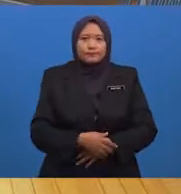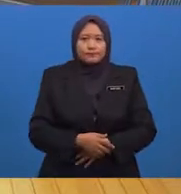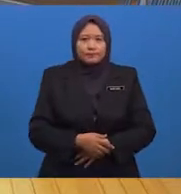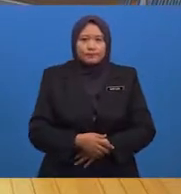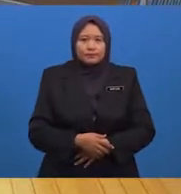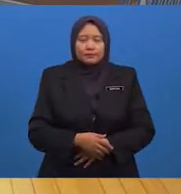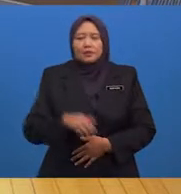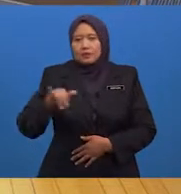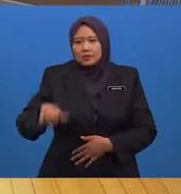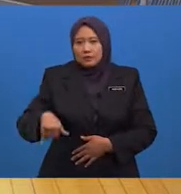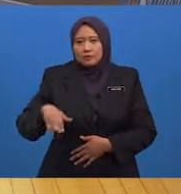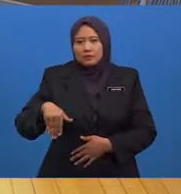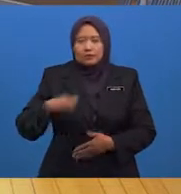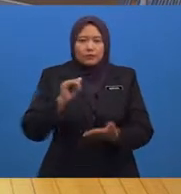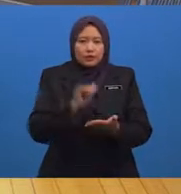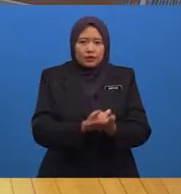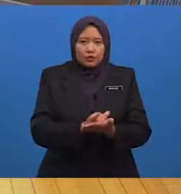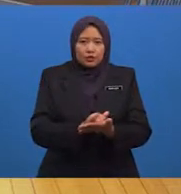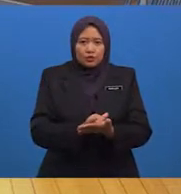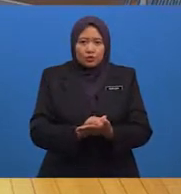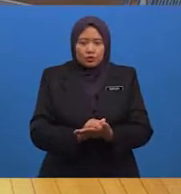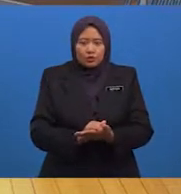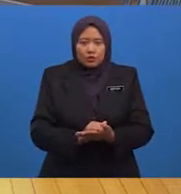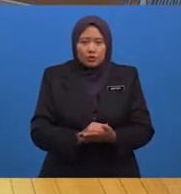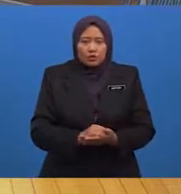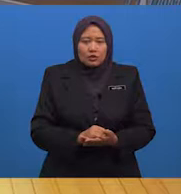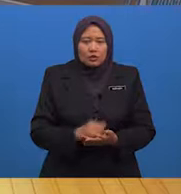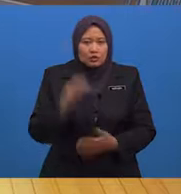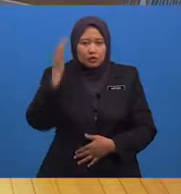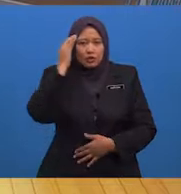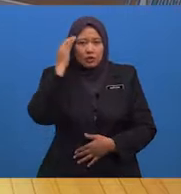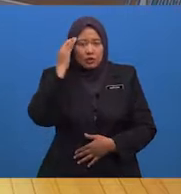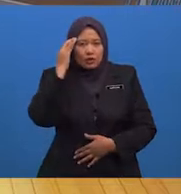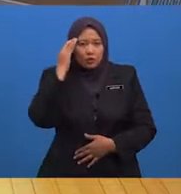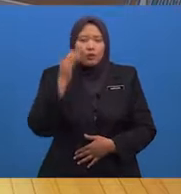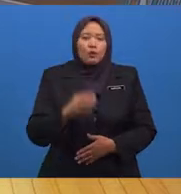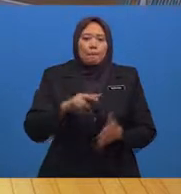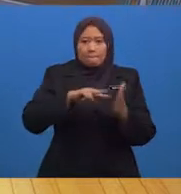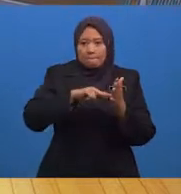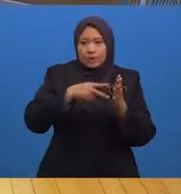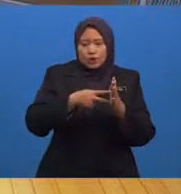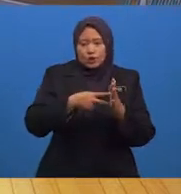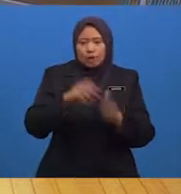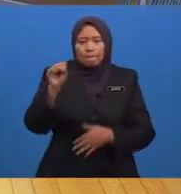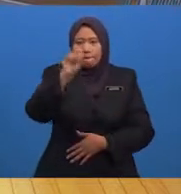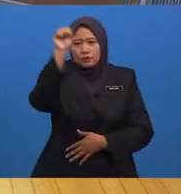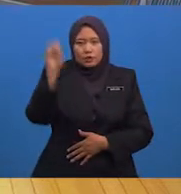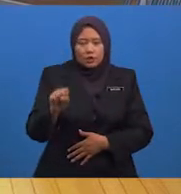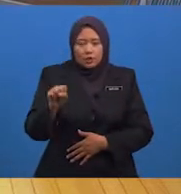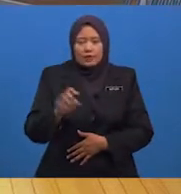Sebelum itu, marilah kita mendalami maksud persoalan yang merupakan salah satu